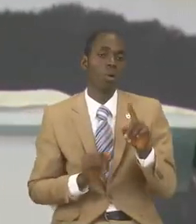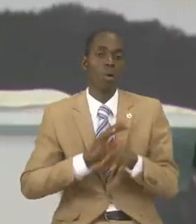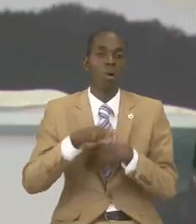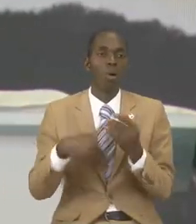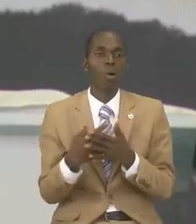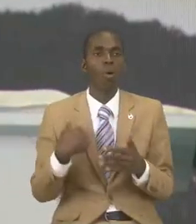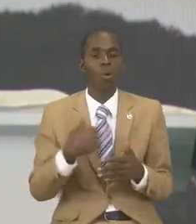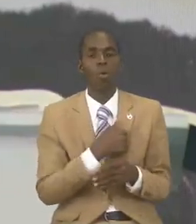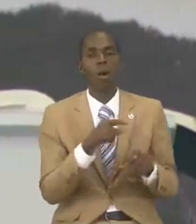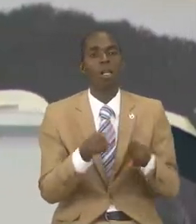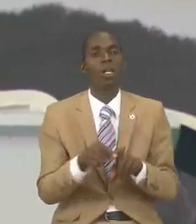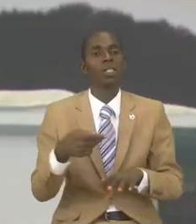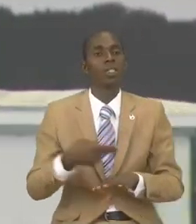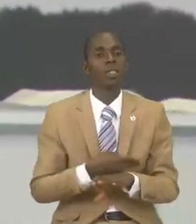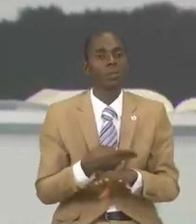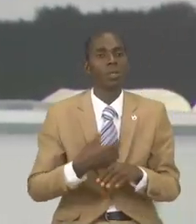brebis.